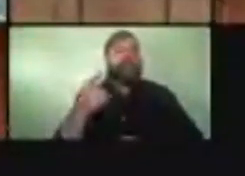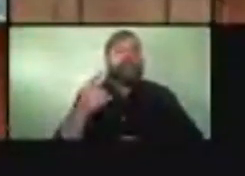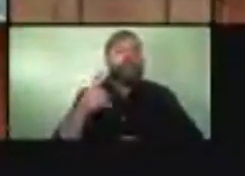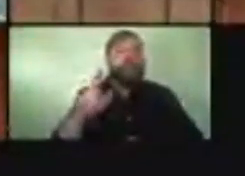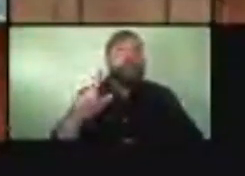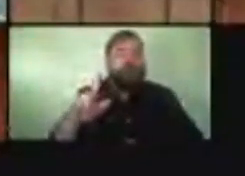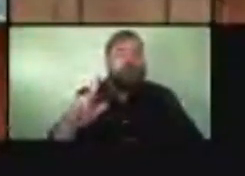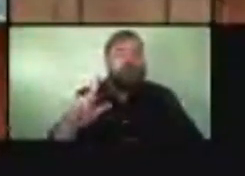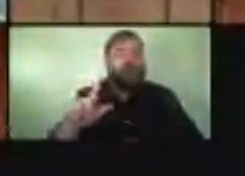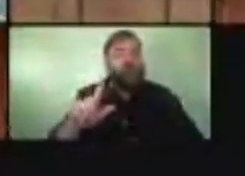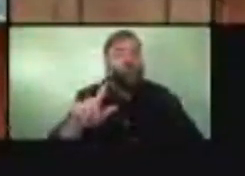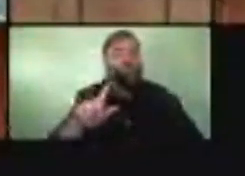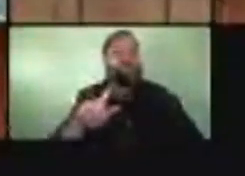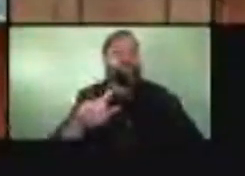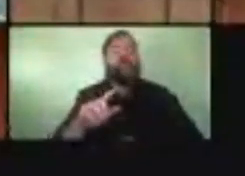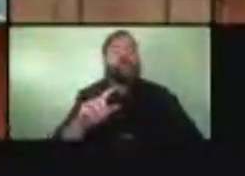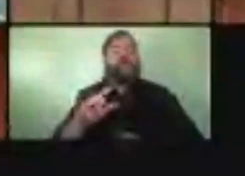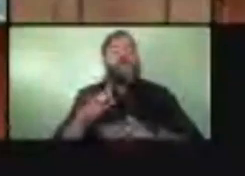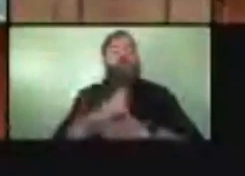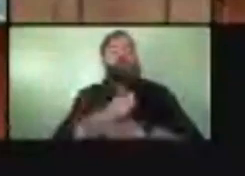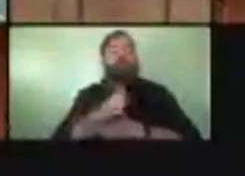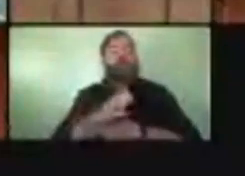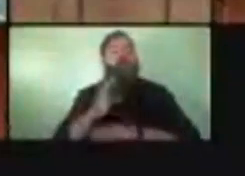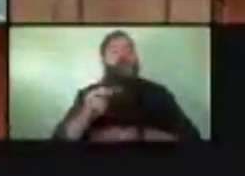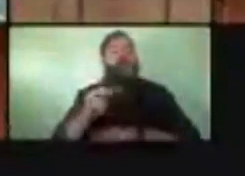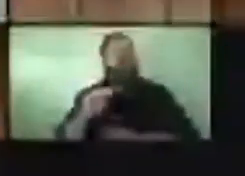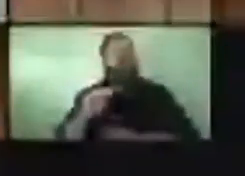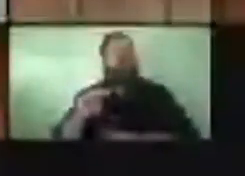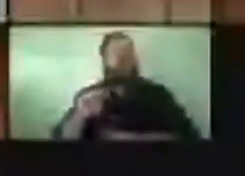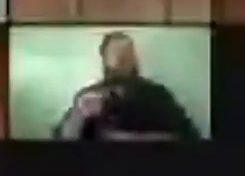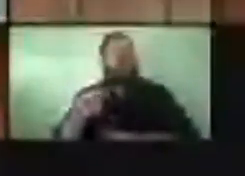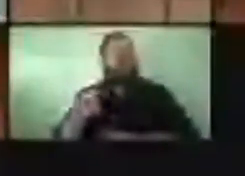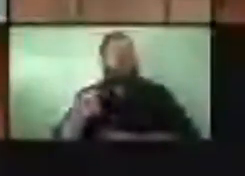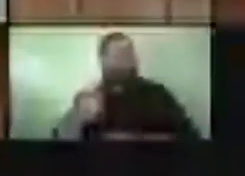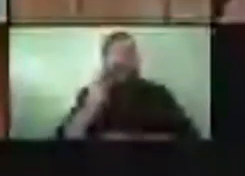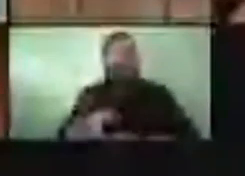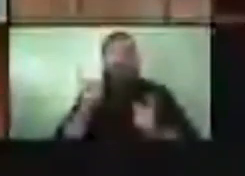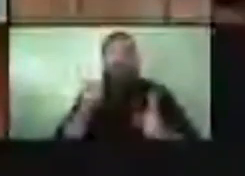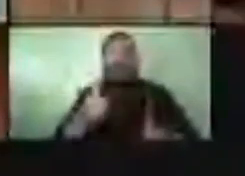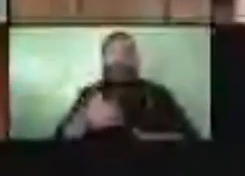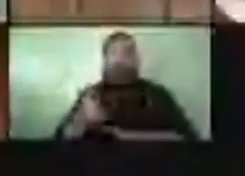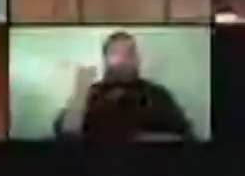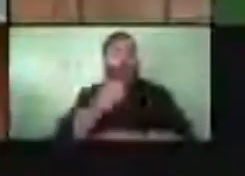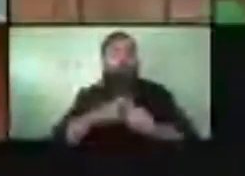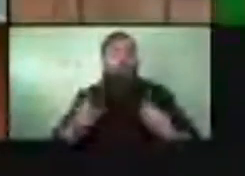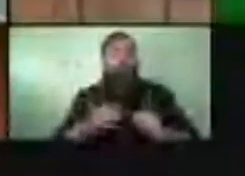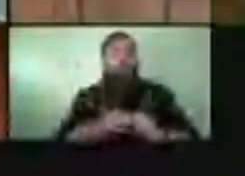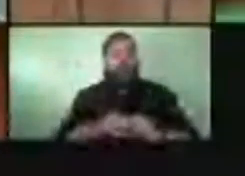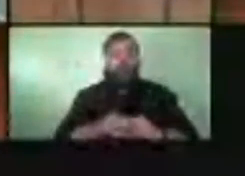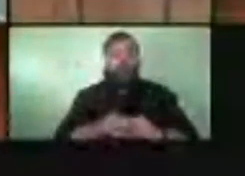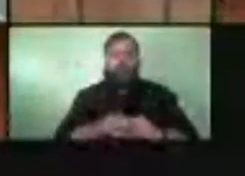Craig, Dr. Shul na Bwana McIntosh,